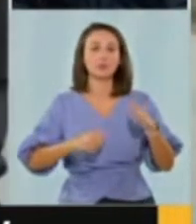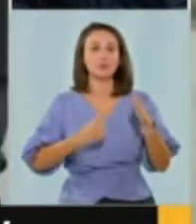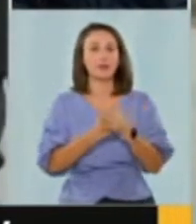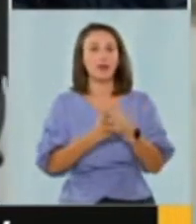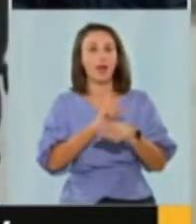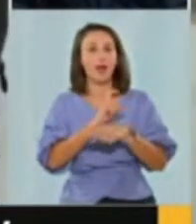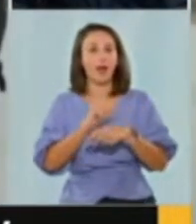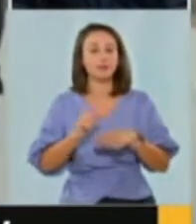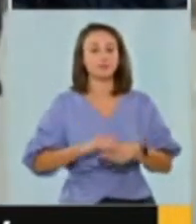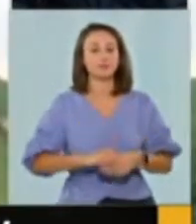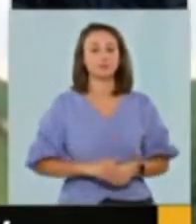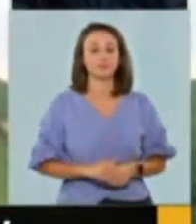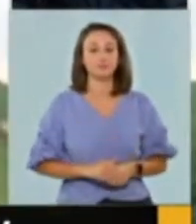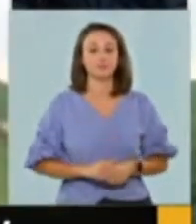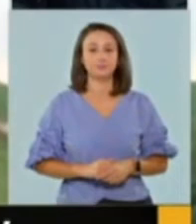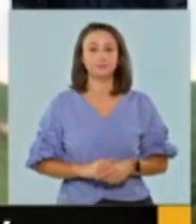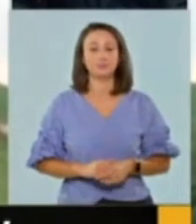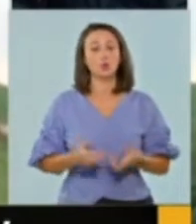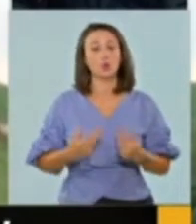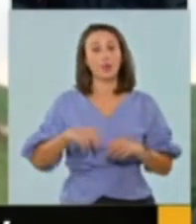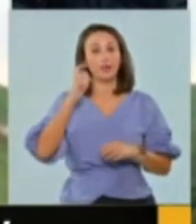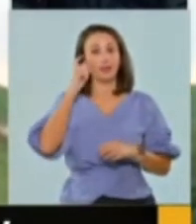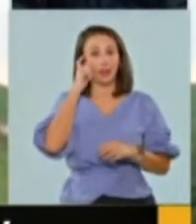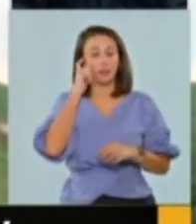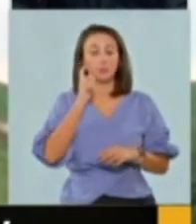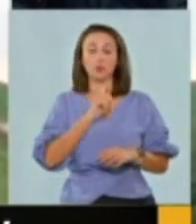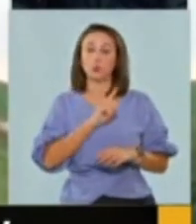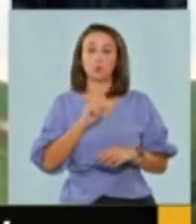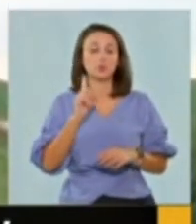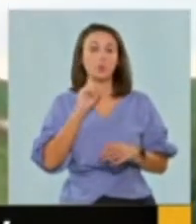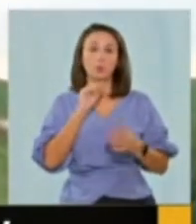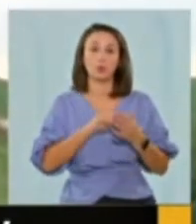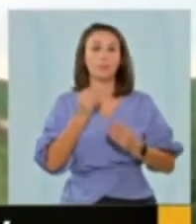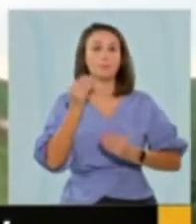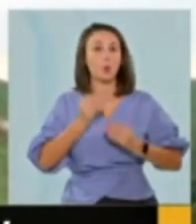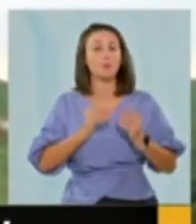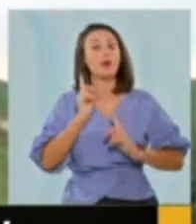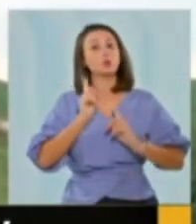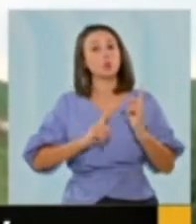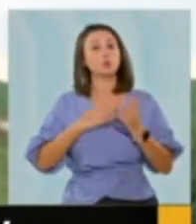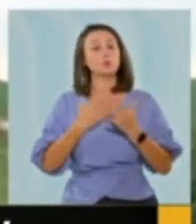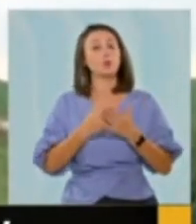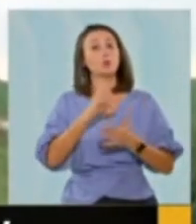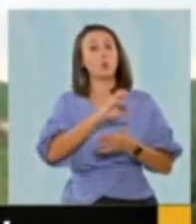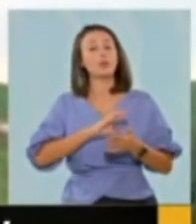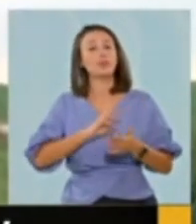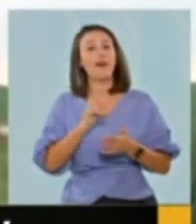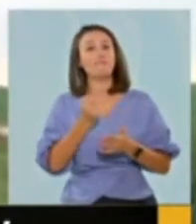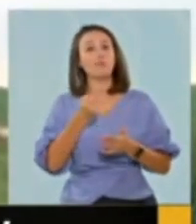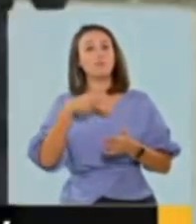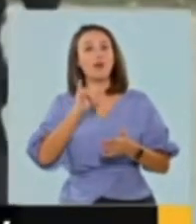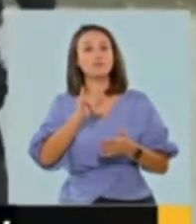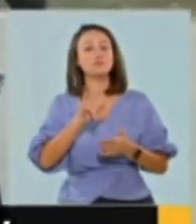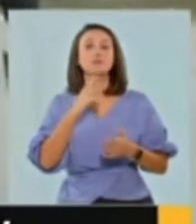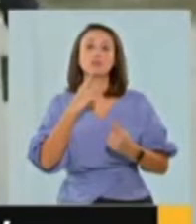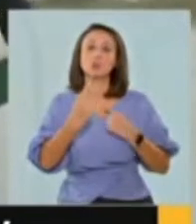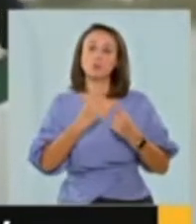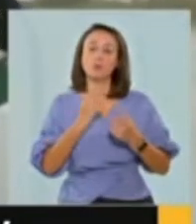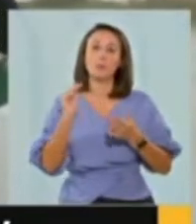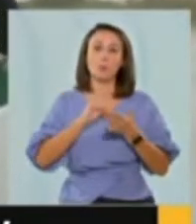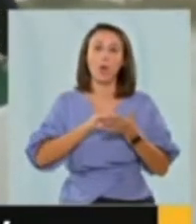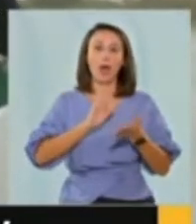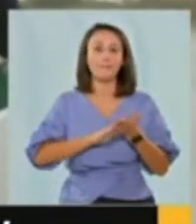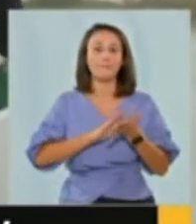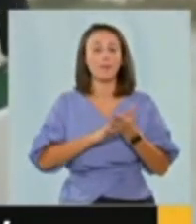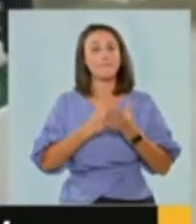incidență. Considerăm că încă nu se pune problema. Totuși, pentru localitatea Fumați se discută punerea în aplicare a